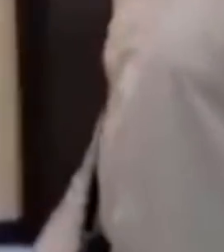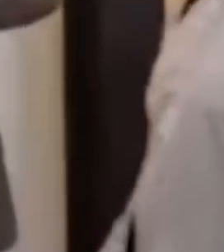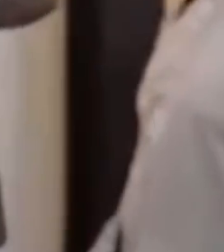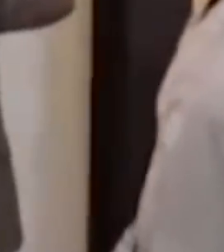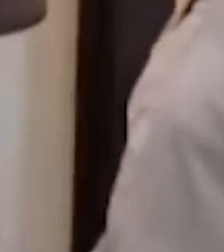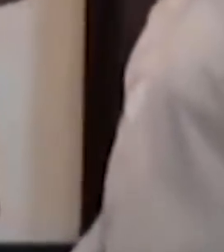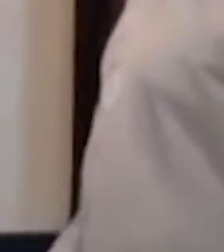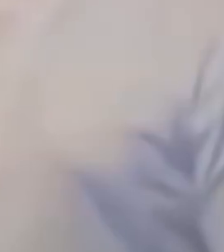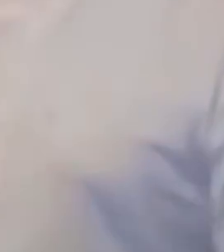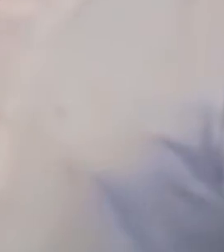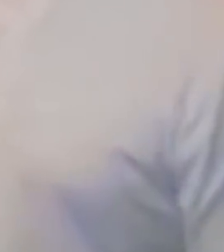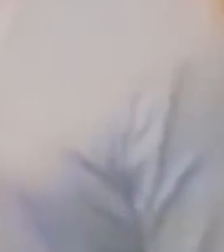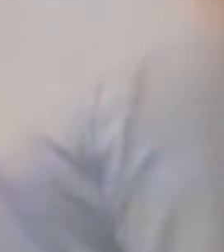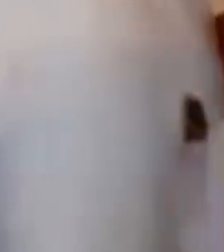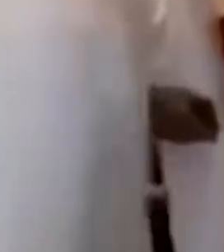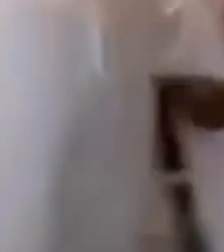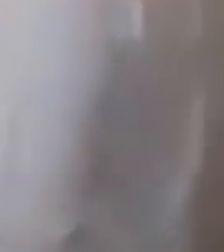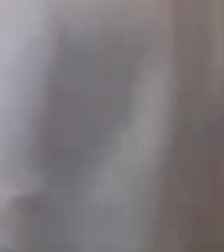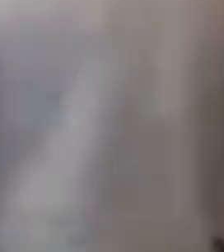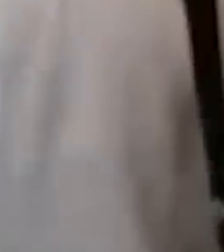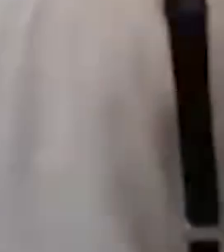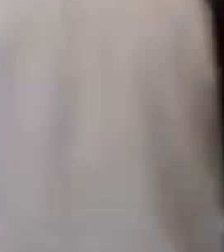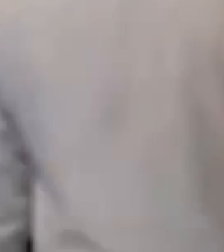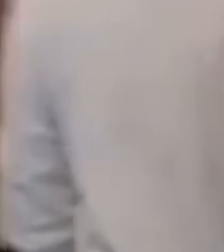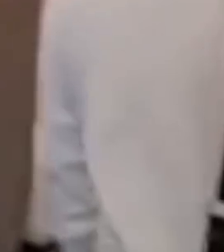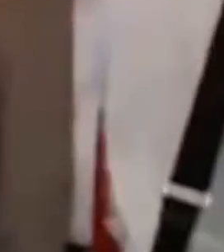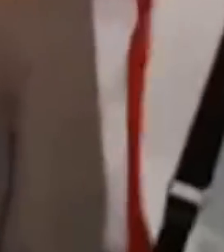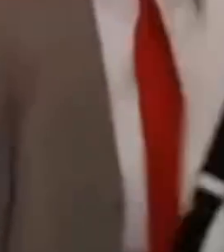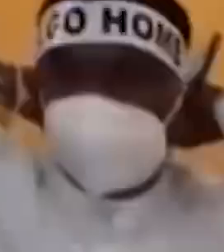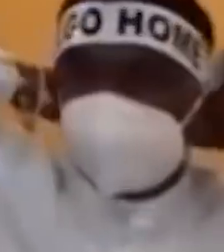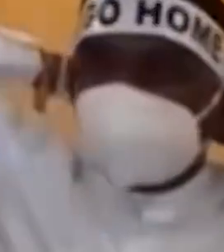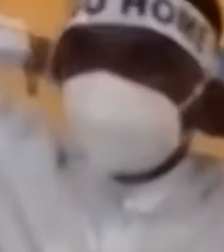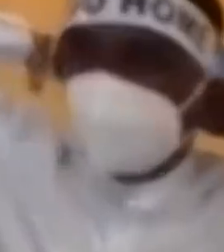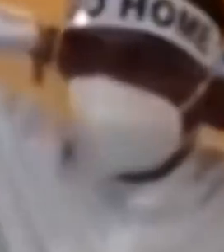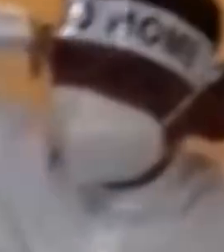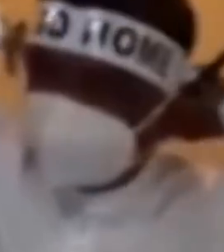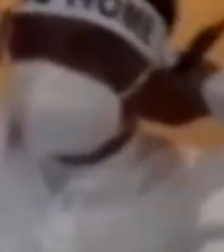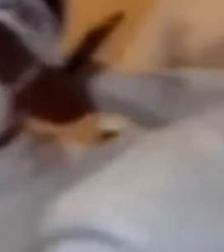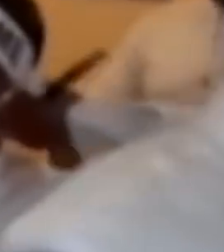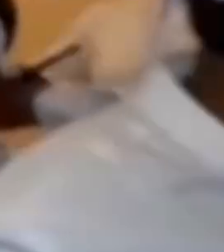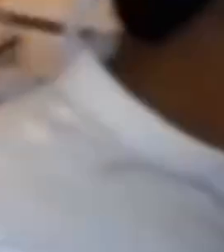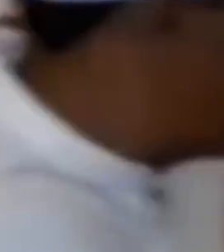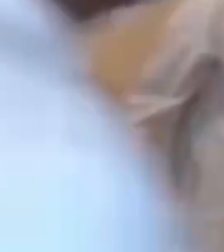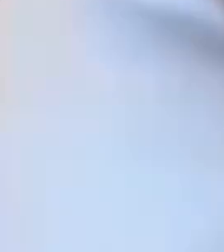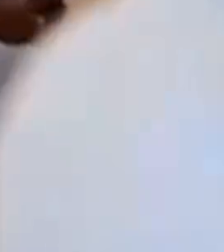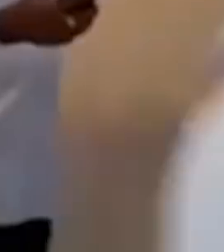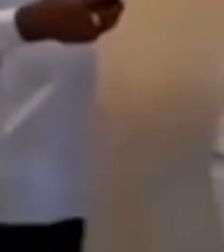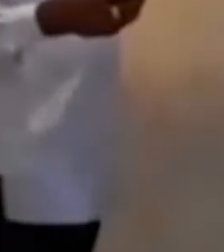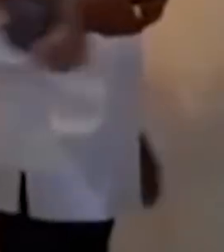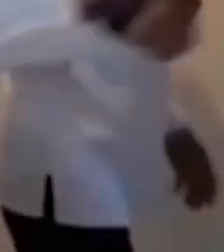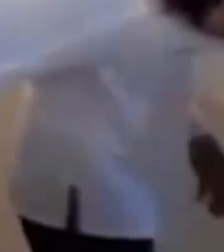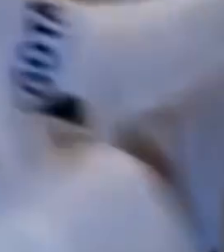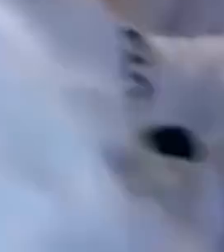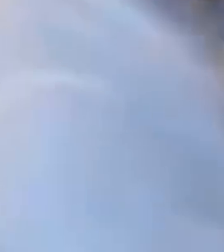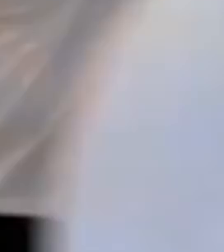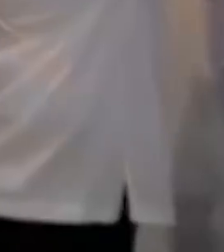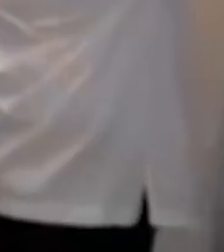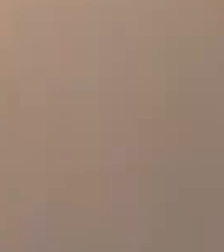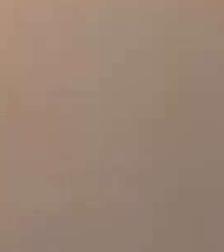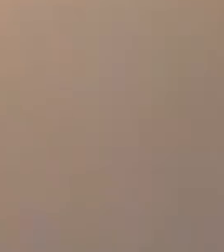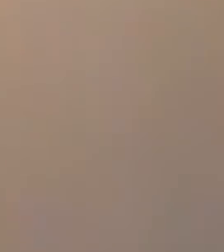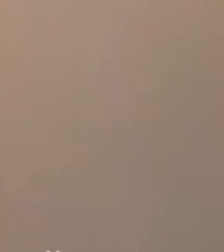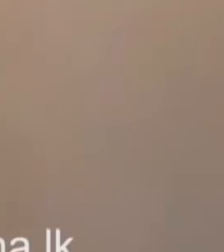අතර ඊට සහභාගී වීමට පැමිණි සමගි ජනබලවේගයේ පාර්ලිමේන්තු මන්ත්‍රීවරුන් ආණ්ඩුවට විරෝධතාව දක්වීම සඳහා පටියක් පැලඳ පෙනී සිටි.